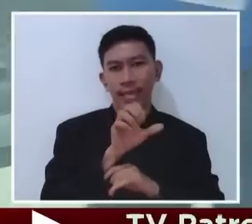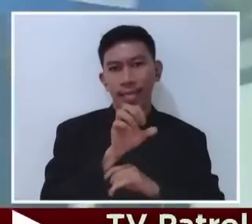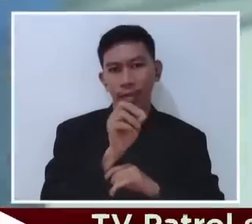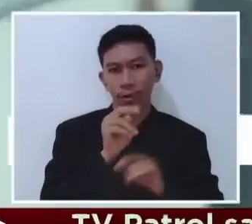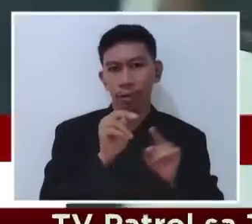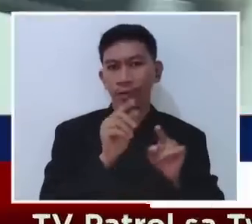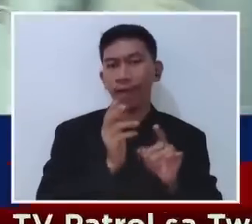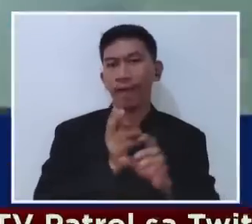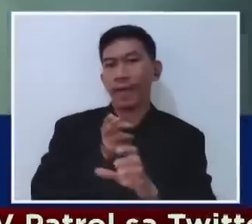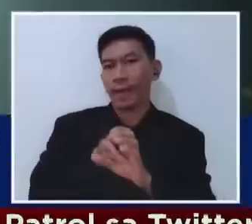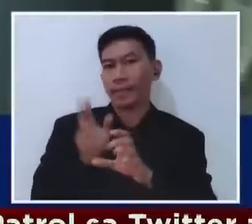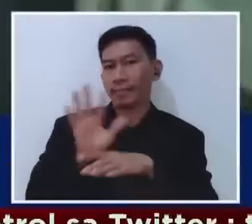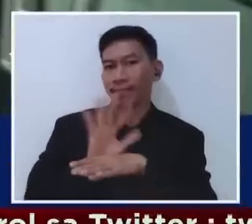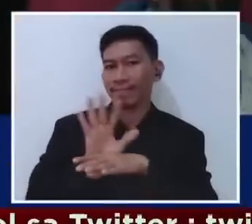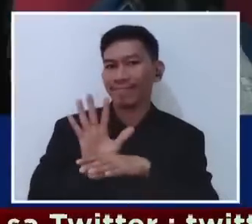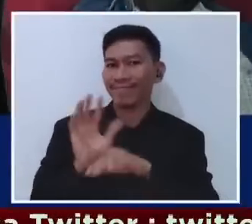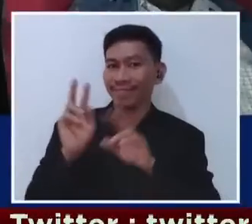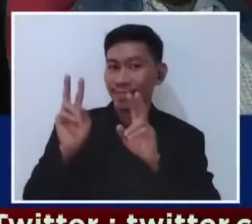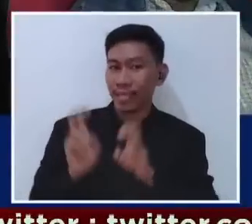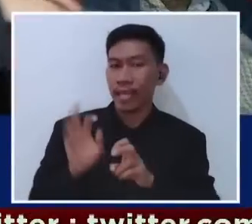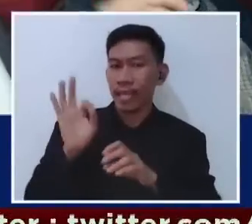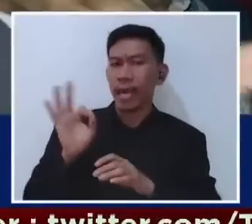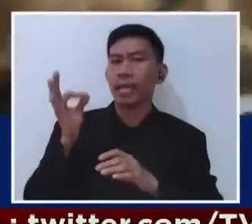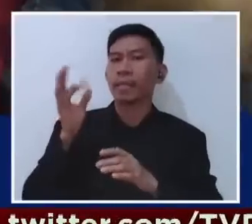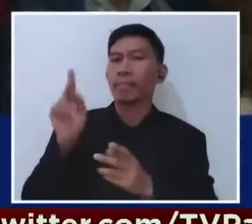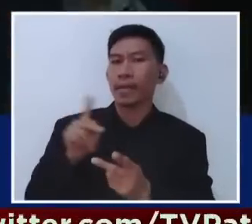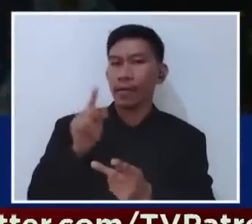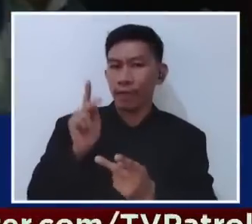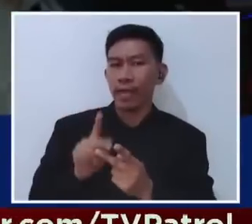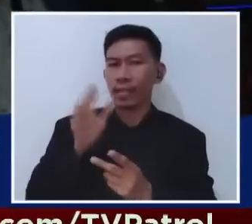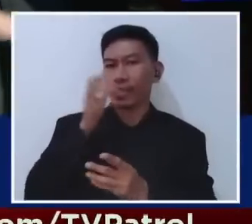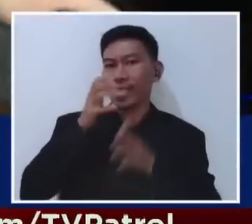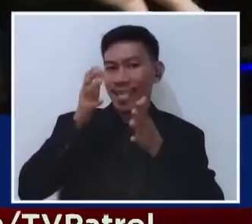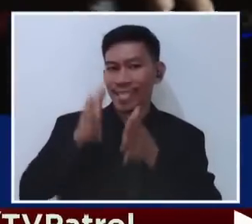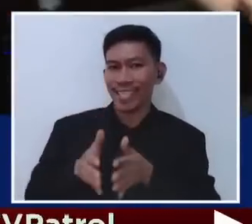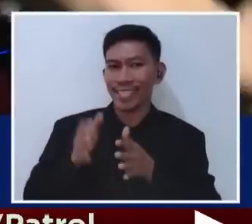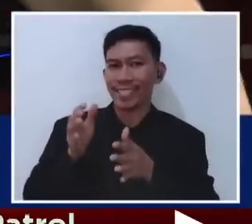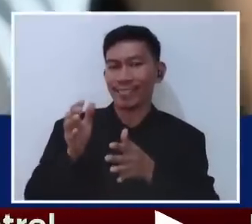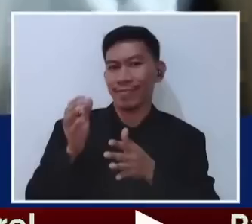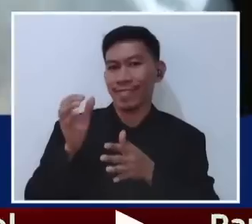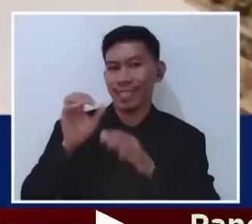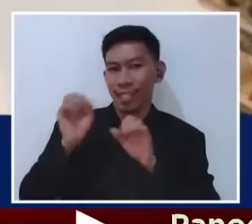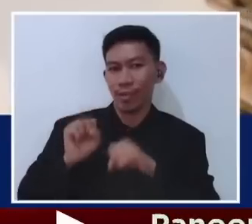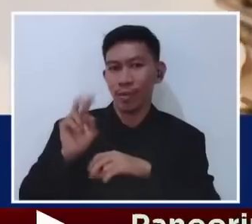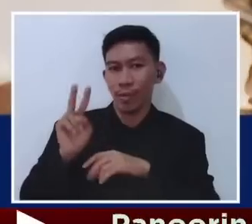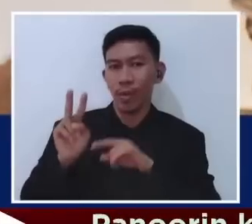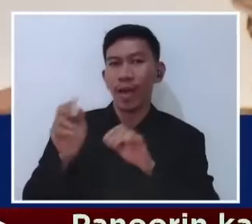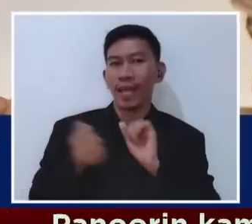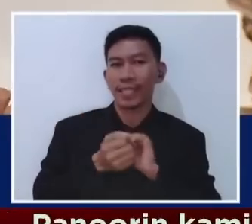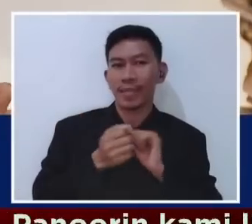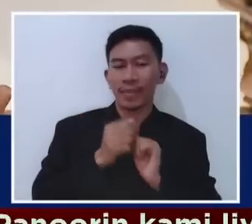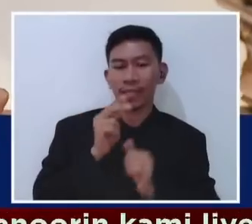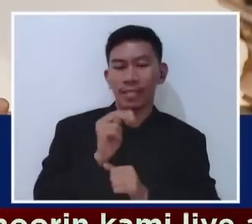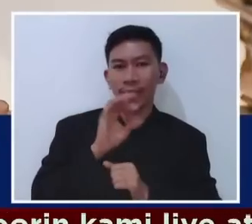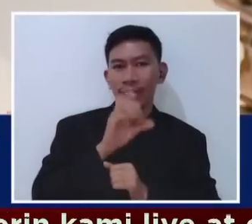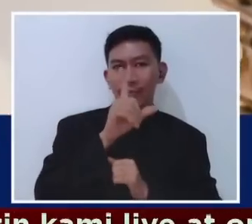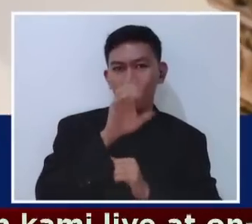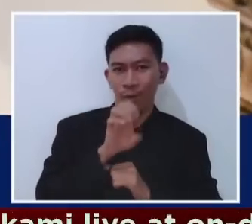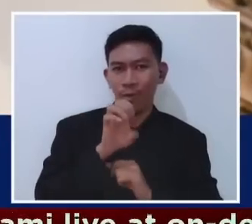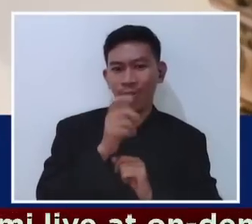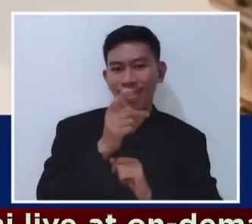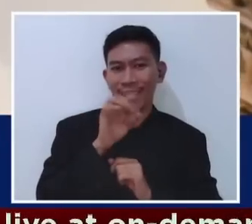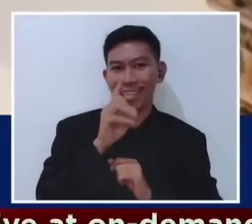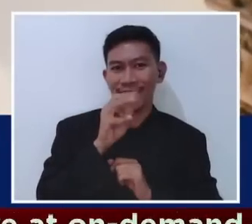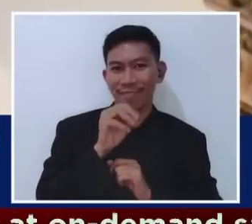ng 9 Perfect Strangers Season 2 kasama ang Hollywood star na si Nicole Kidman. Unang ipinalabas sa